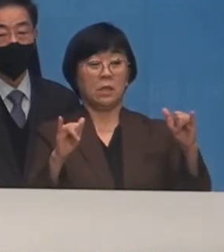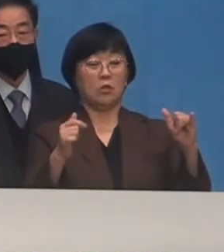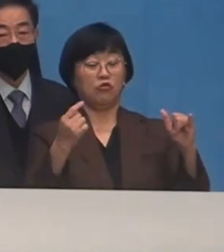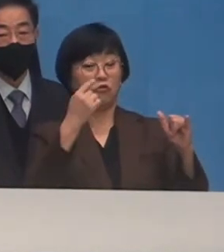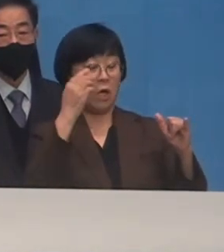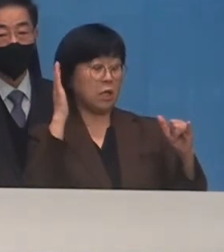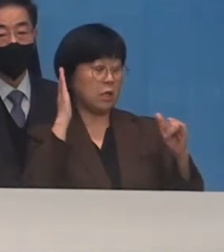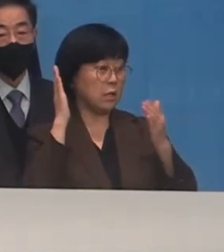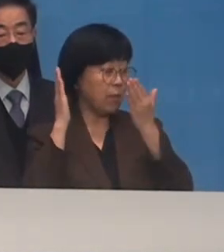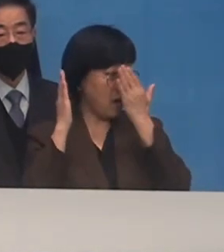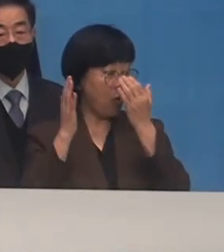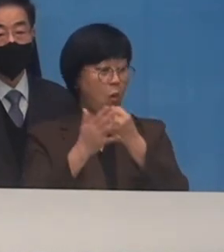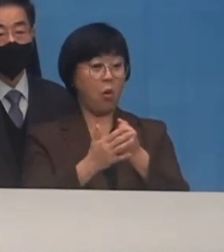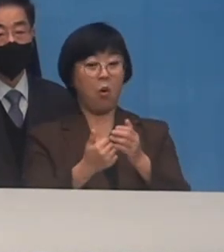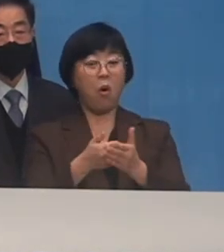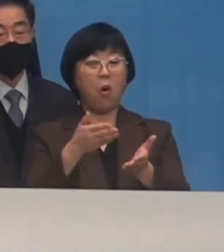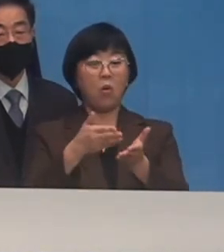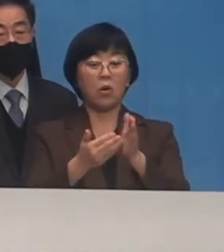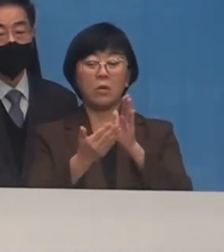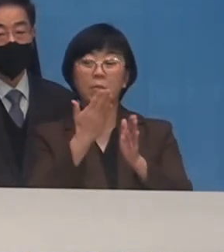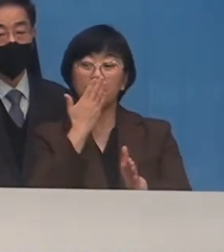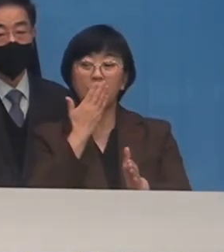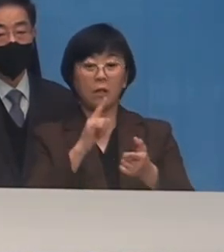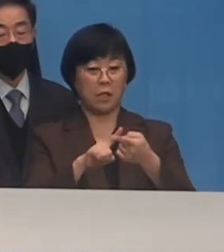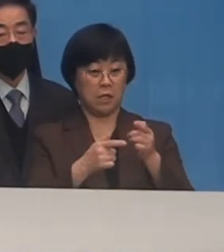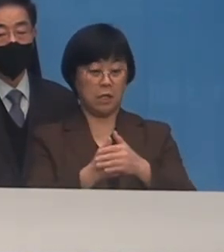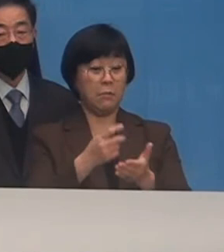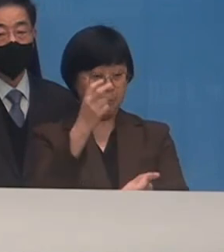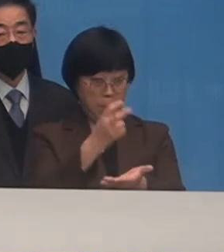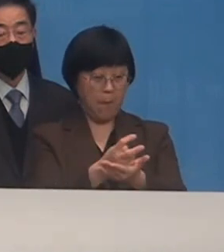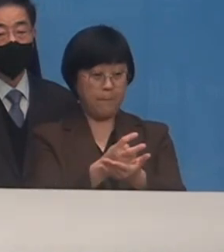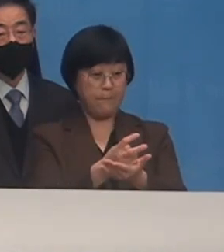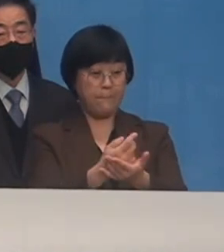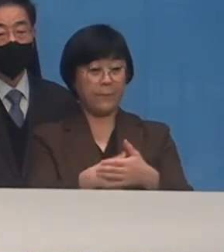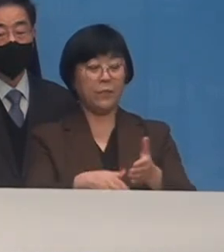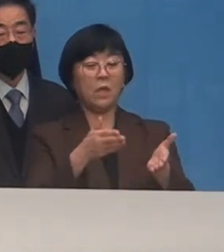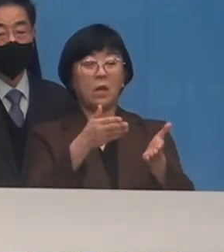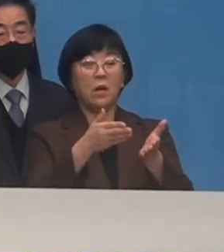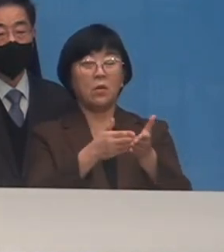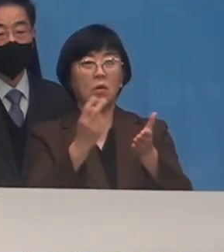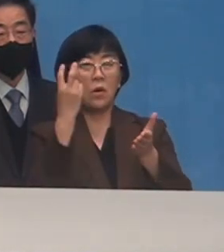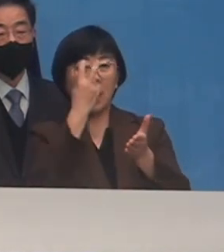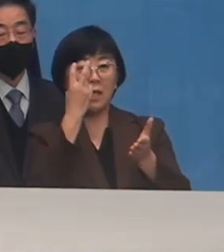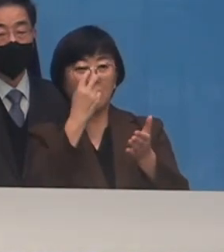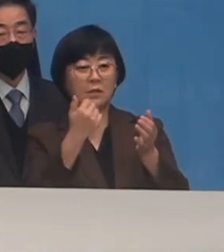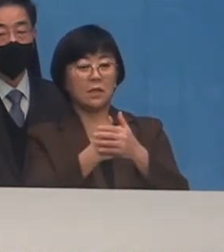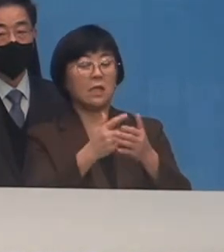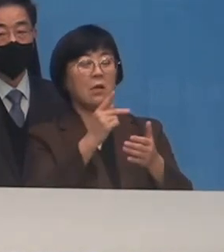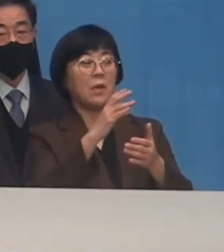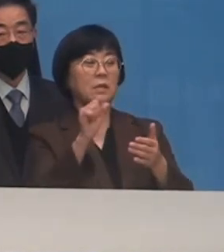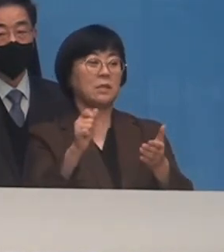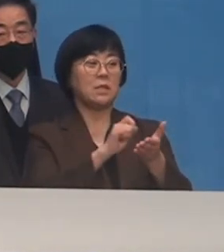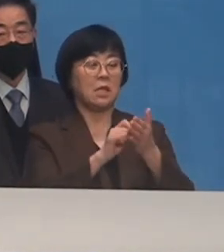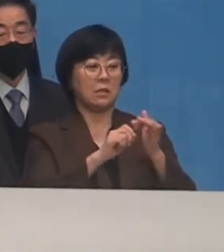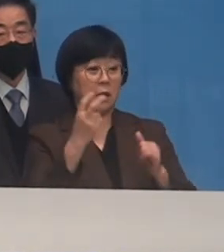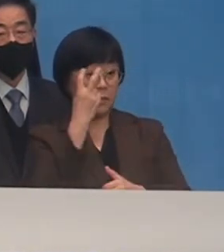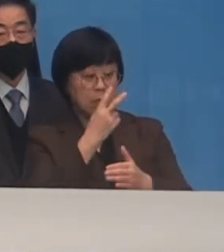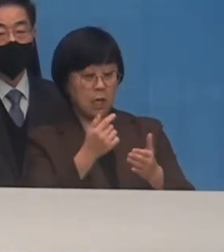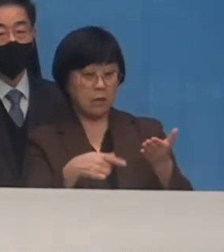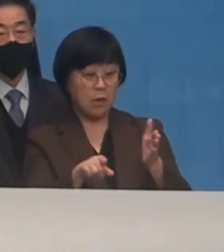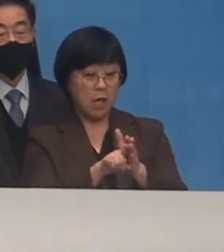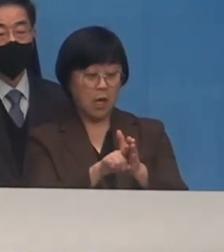귀를 막고 언론의 입마저 막으려 했던 언론중재법, 그 언론중재법을 반대했던 KBS 기자들을 감시하기